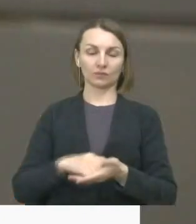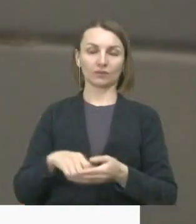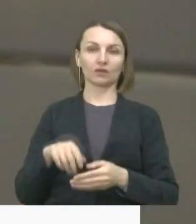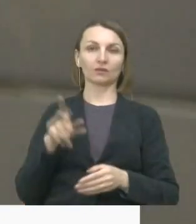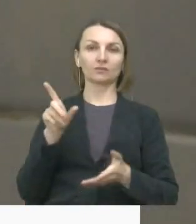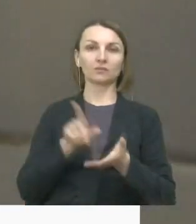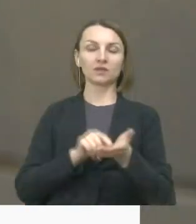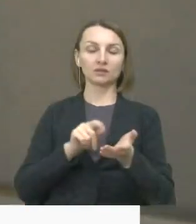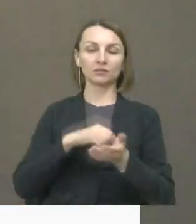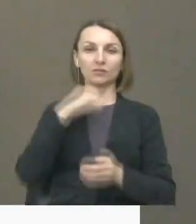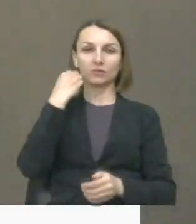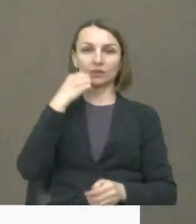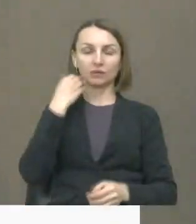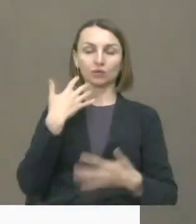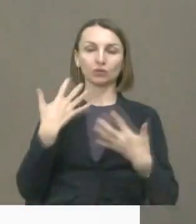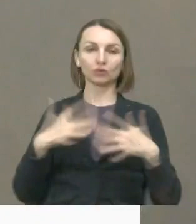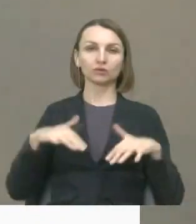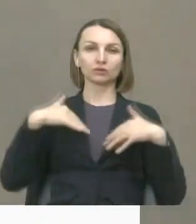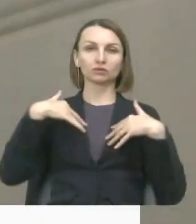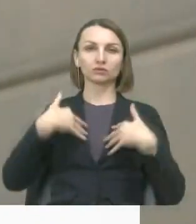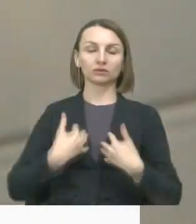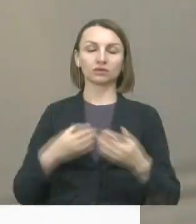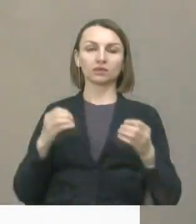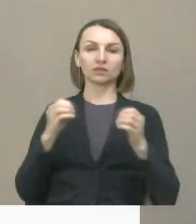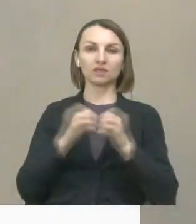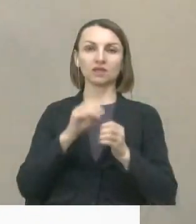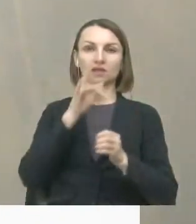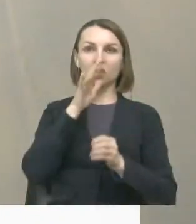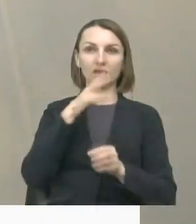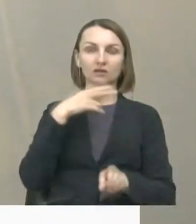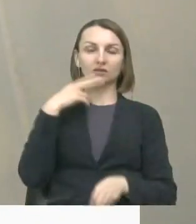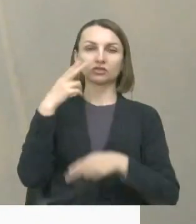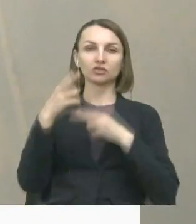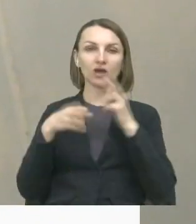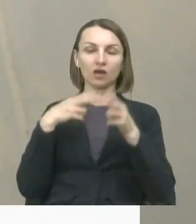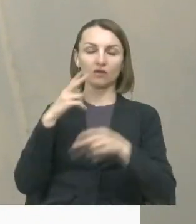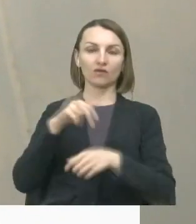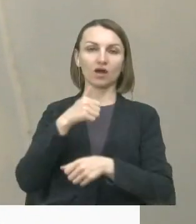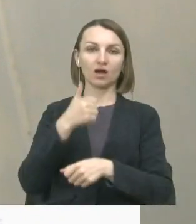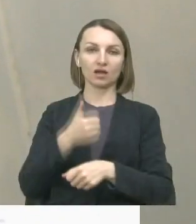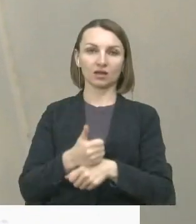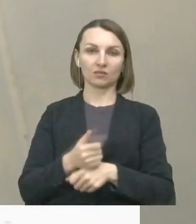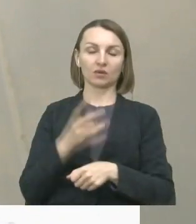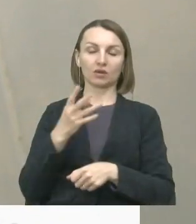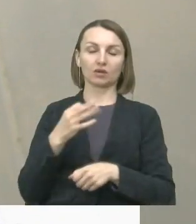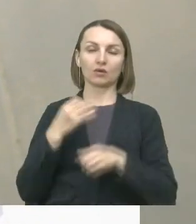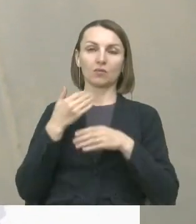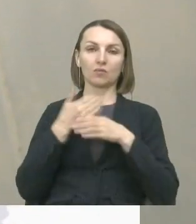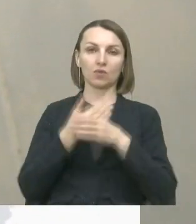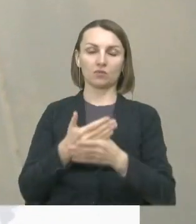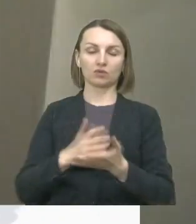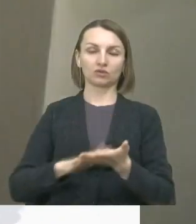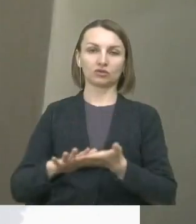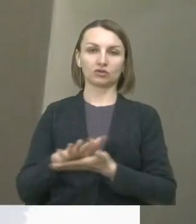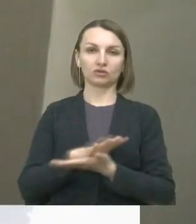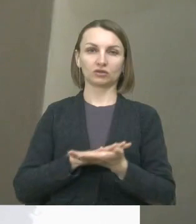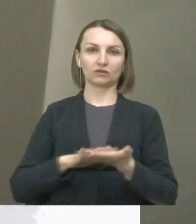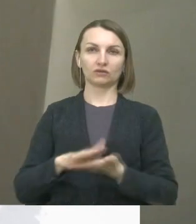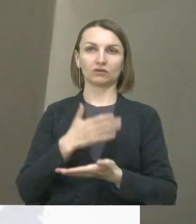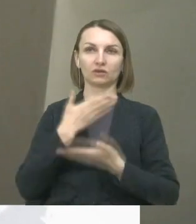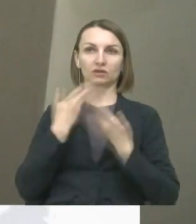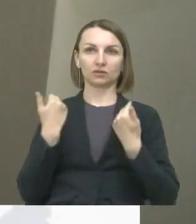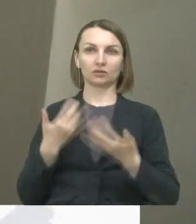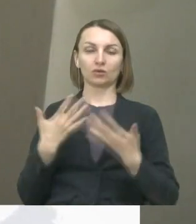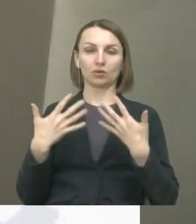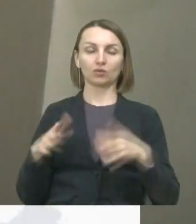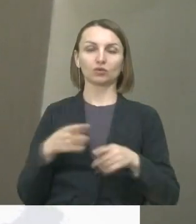в отчаянии. Жительница уже 10 лет подряд обращается в акимат за помощью. Однако действий никаких. В течение